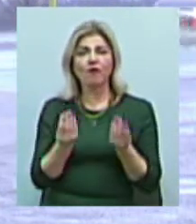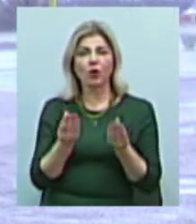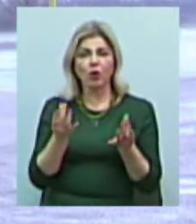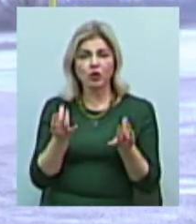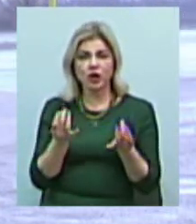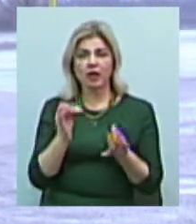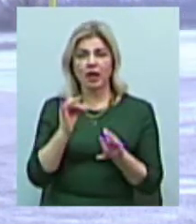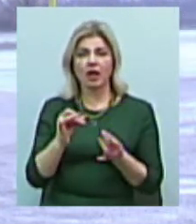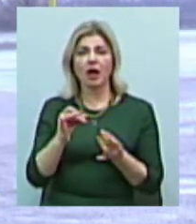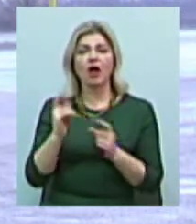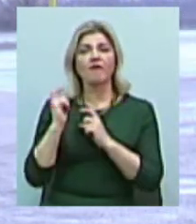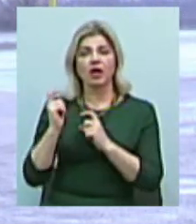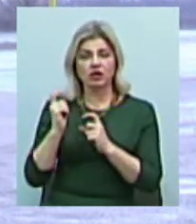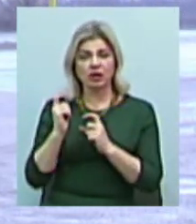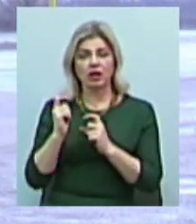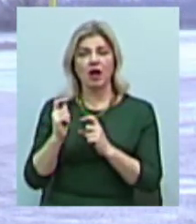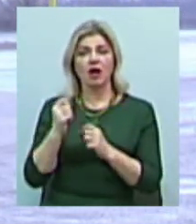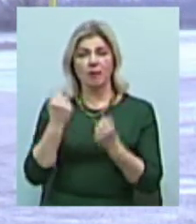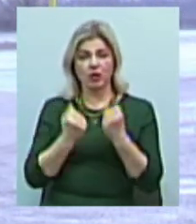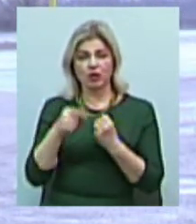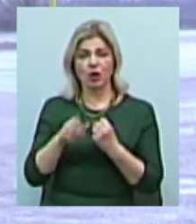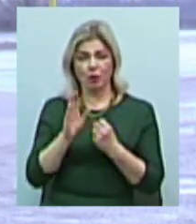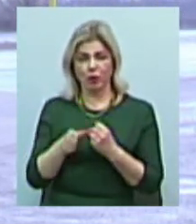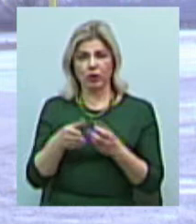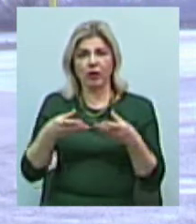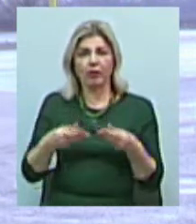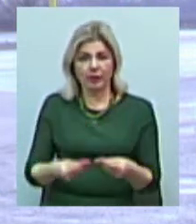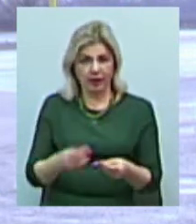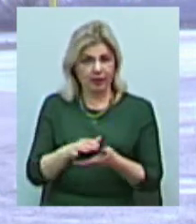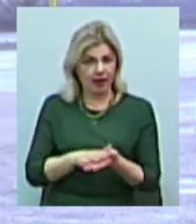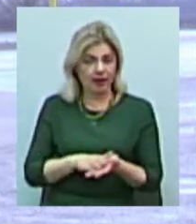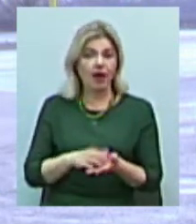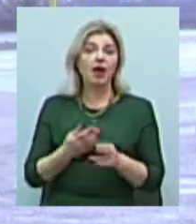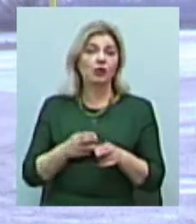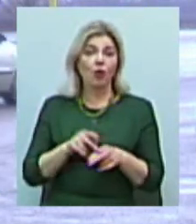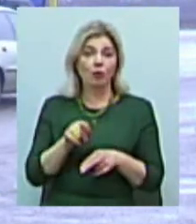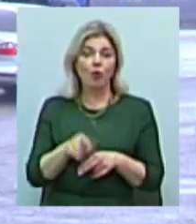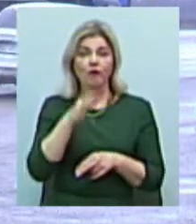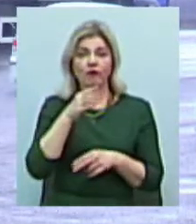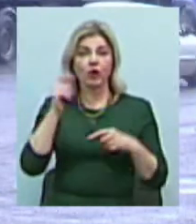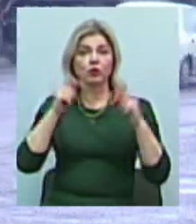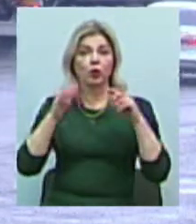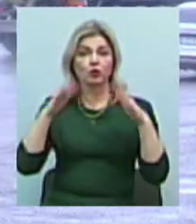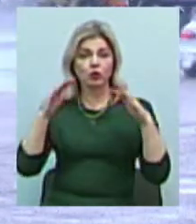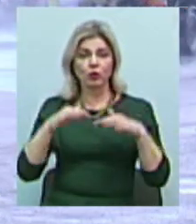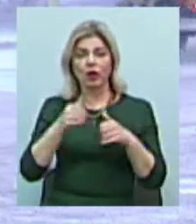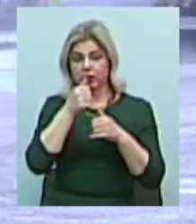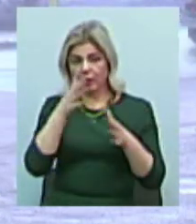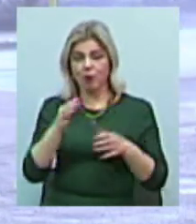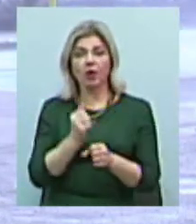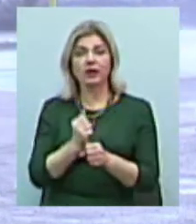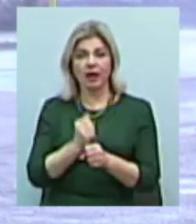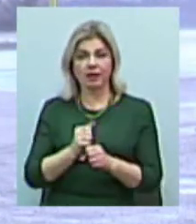вантажних вантажівок вона буде руйнуватися надалі. Звісно, під час дощу не можна вкладати асфальт,